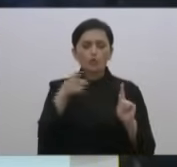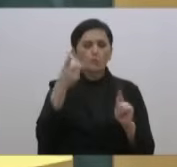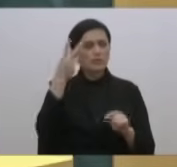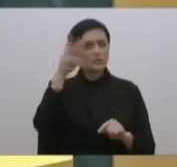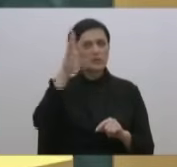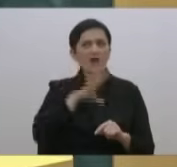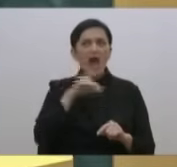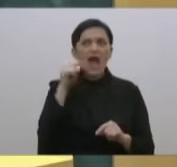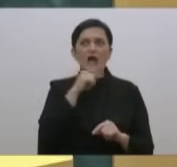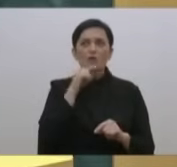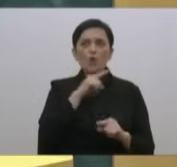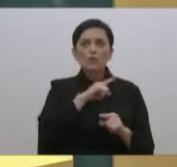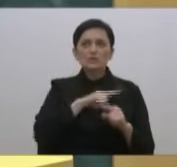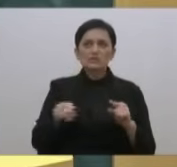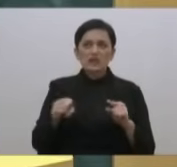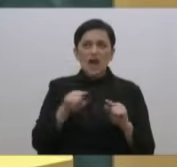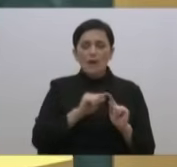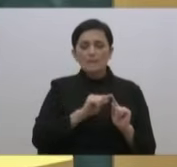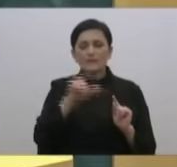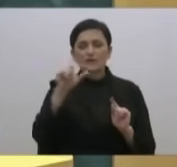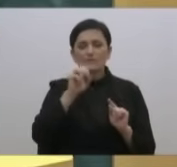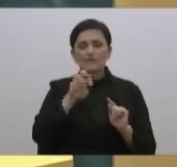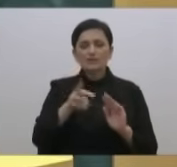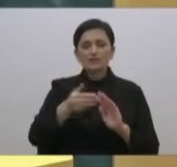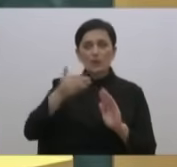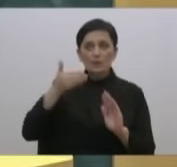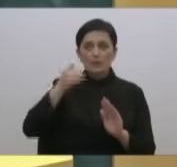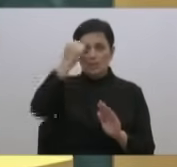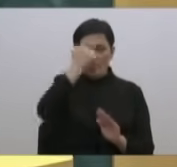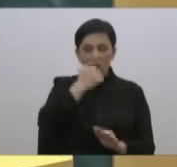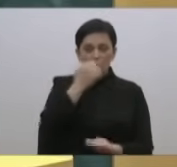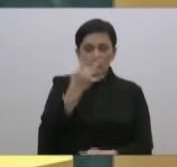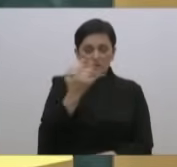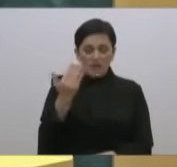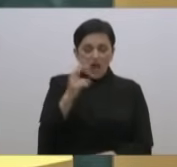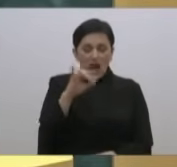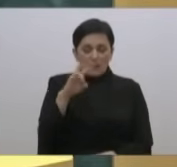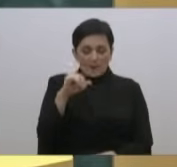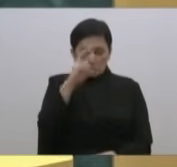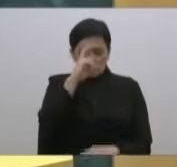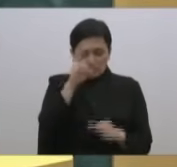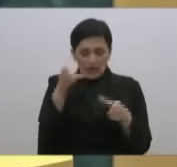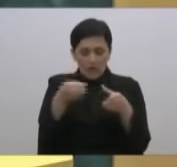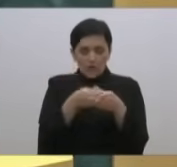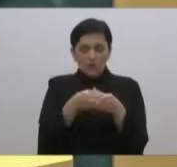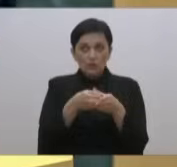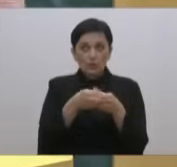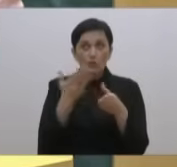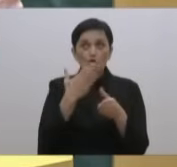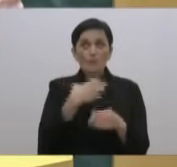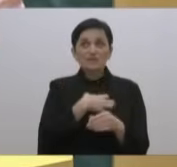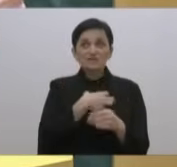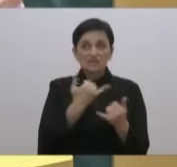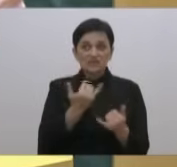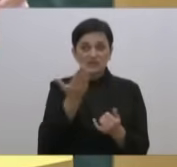იყო ეკონომიკური უფრო სწრაფი ზრდა ვიდრე წინა პერიოდში, ამისთვის მადლობა კიდევ ერთხელ ირაკლი ღარიბაშვილს და მთავრობის იმ შემადგენლობას, რომელიც